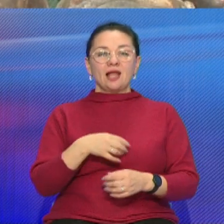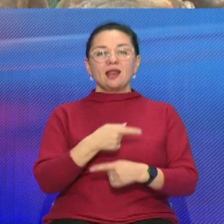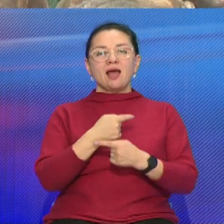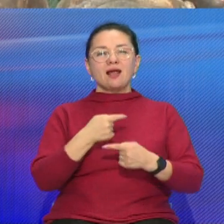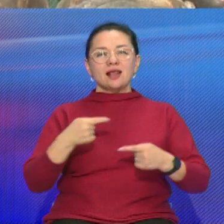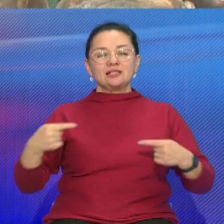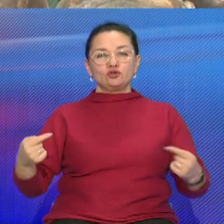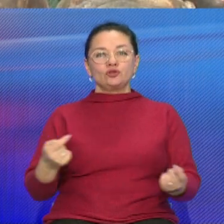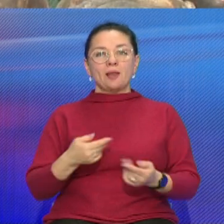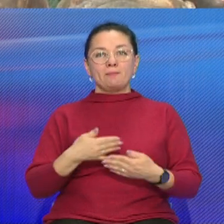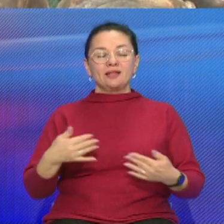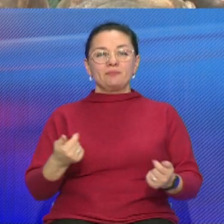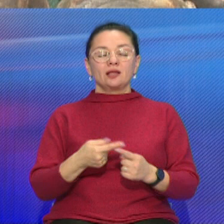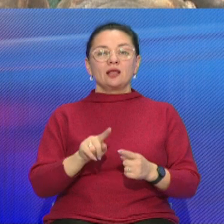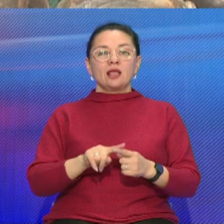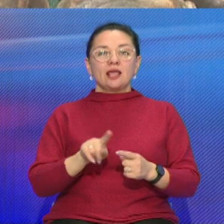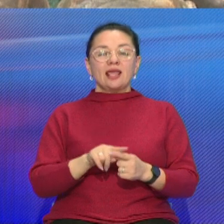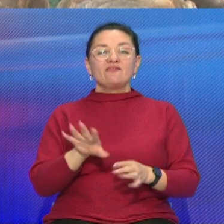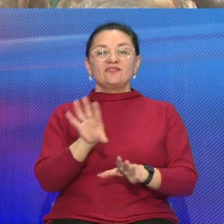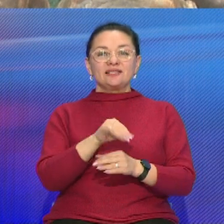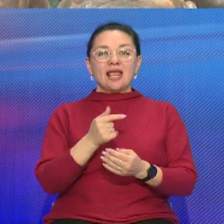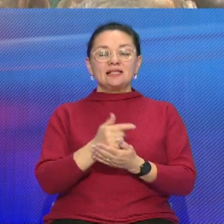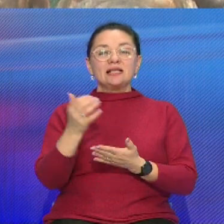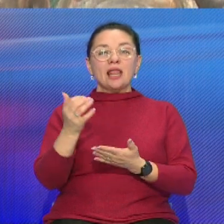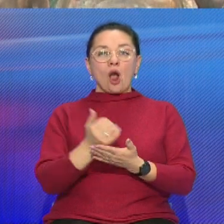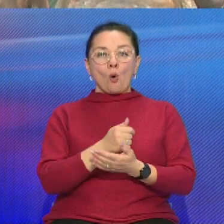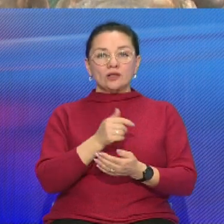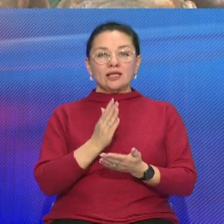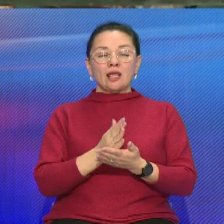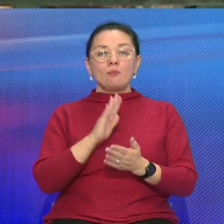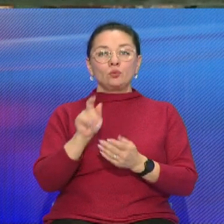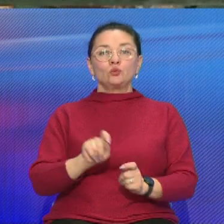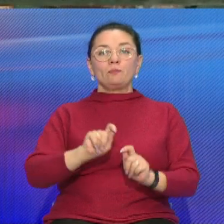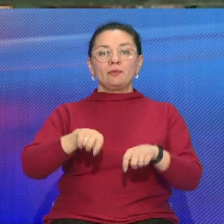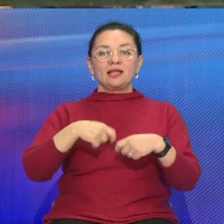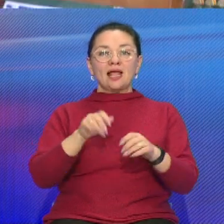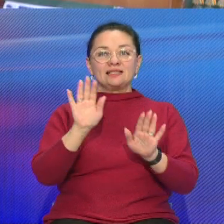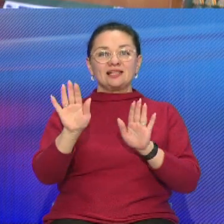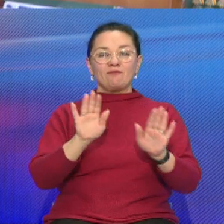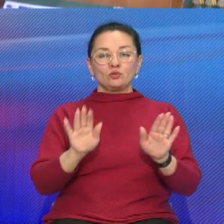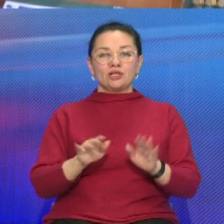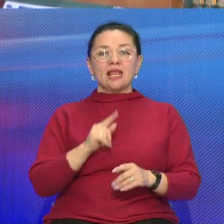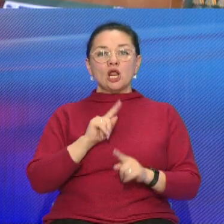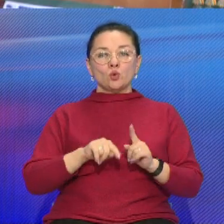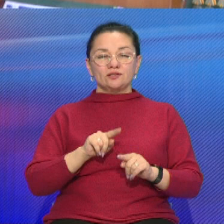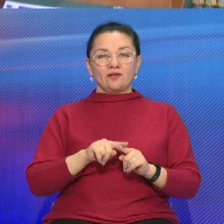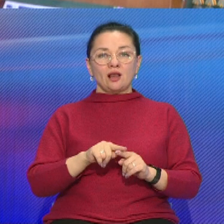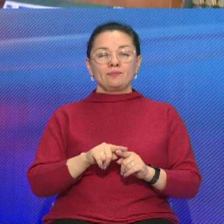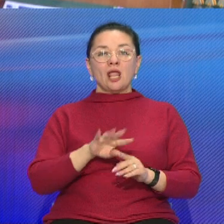иншие предметы. Знаходки будут передадены родным солдат або у музеи. То оружие,